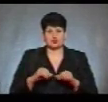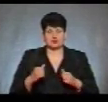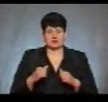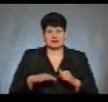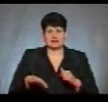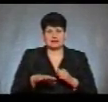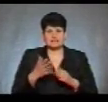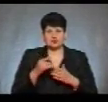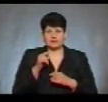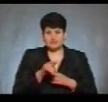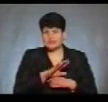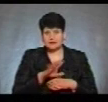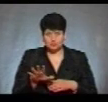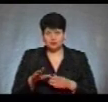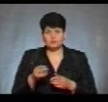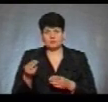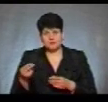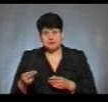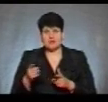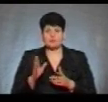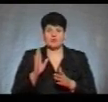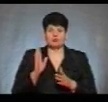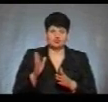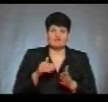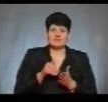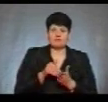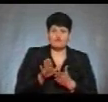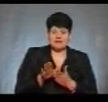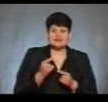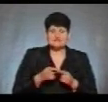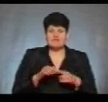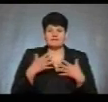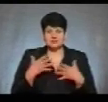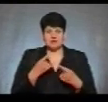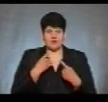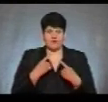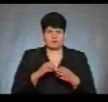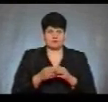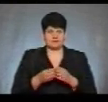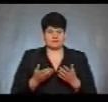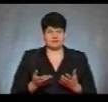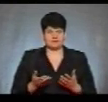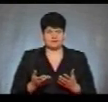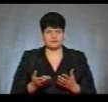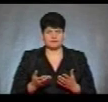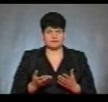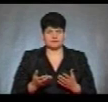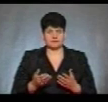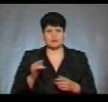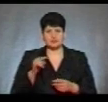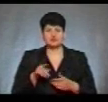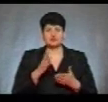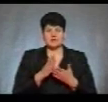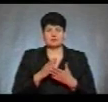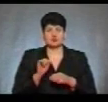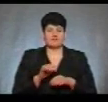Якщо вони, відповідно, не будуть підписувати чи будуть відмовлятися, це говорить про вже певні, дає дзвіночки. Так? Про те, що, відповідно, є можливі